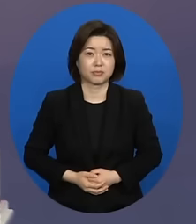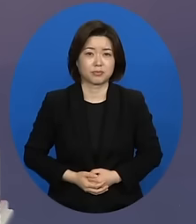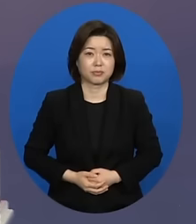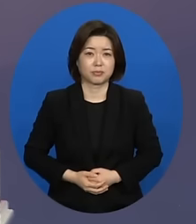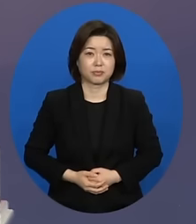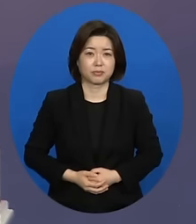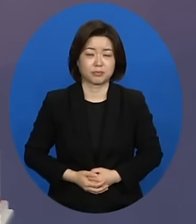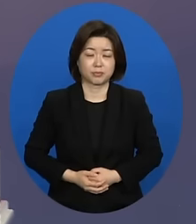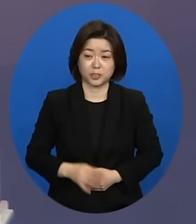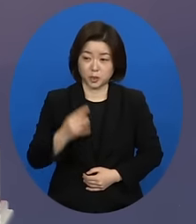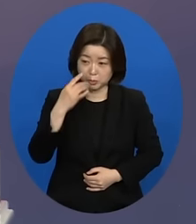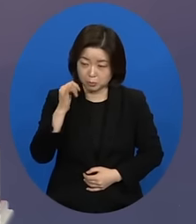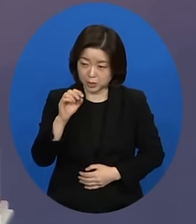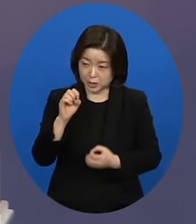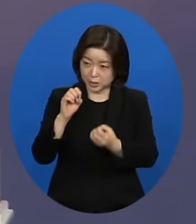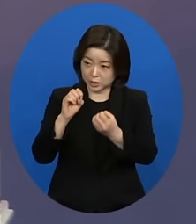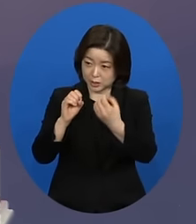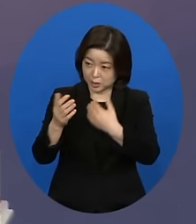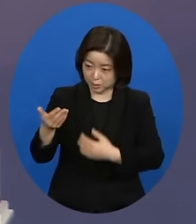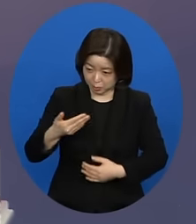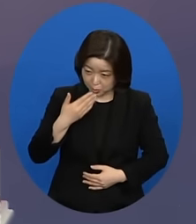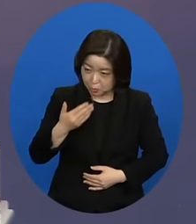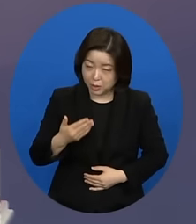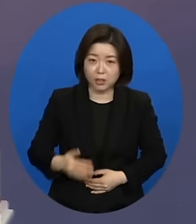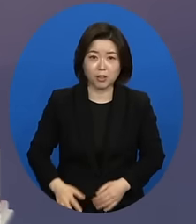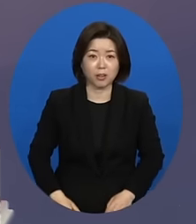대답을 하실 줄 알았더니 옷 입어.